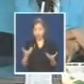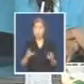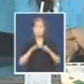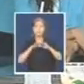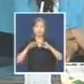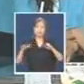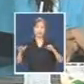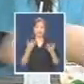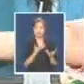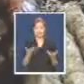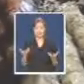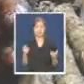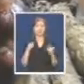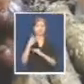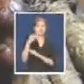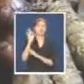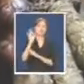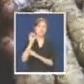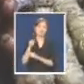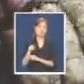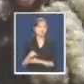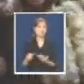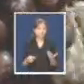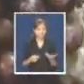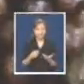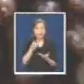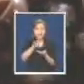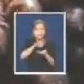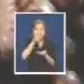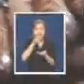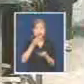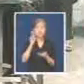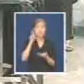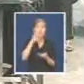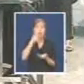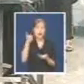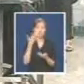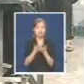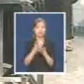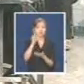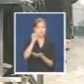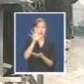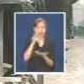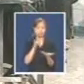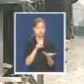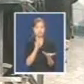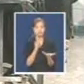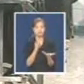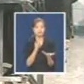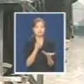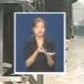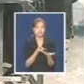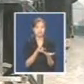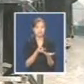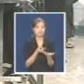ก็ไม่อยากทำนี้นะคะอันนี้ราคาเท่าไหรคะ 20หน้าต้องกินนะครับเขาไม่